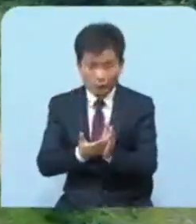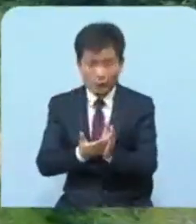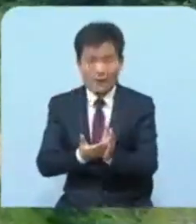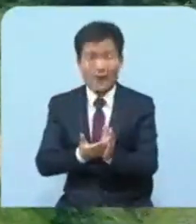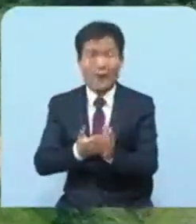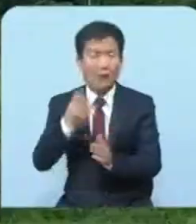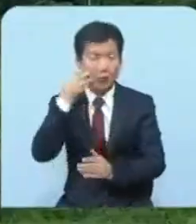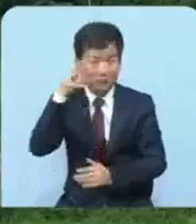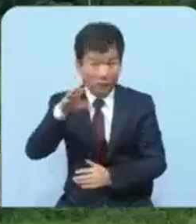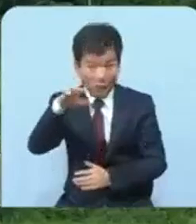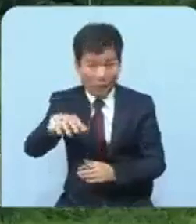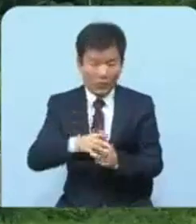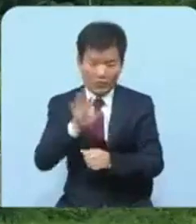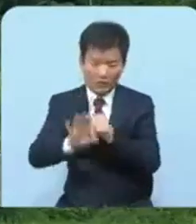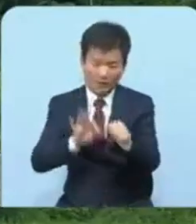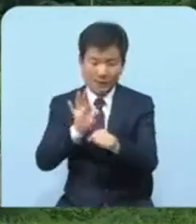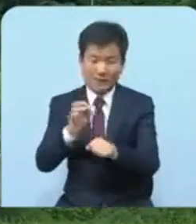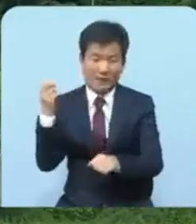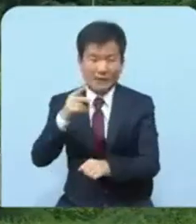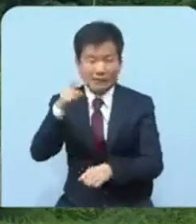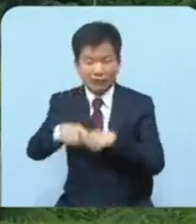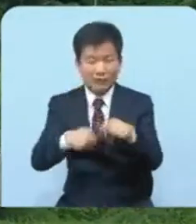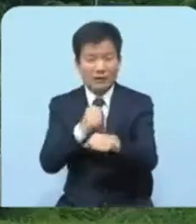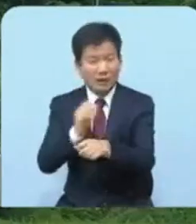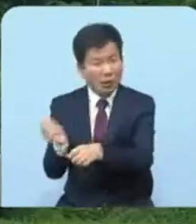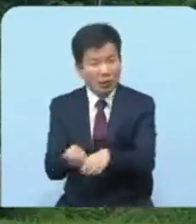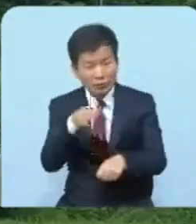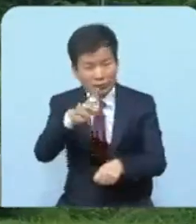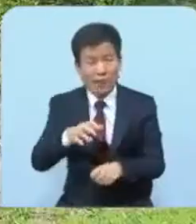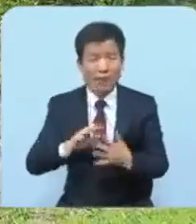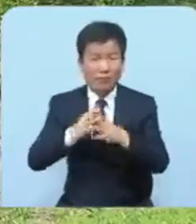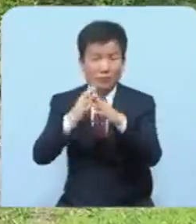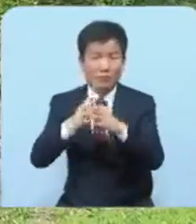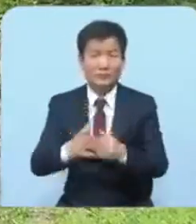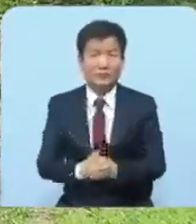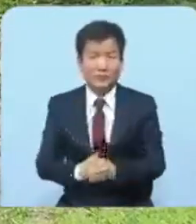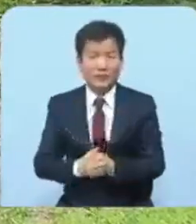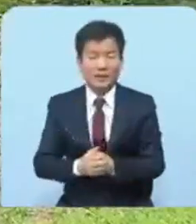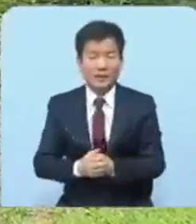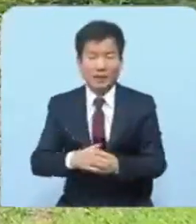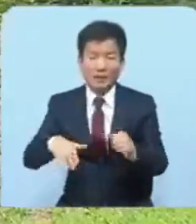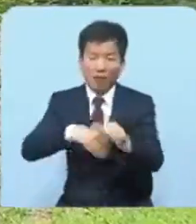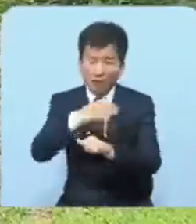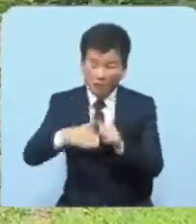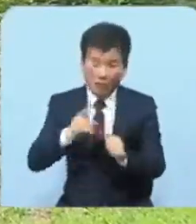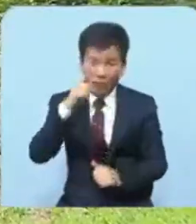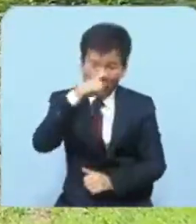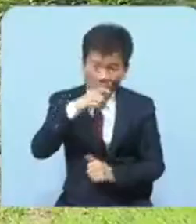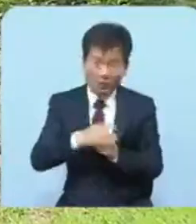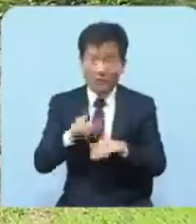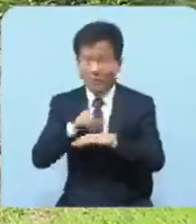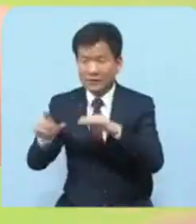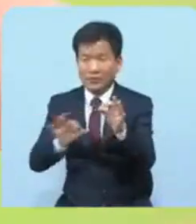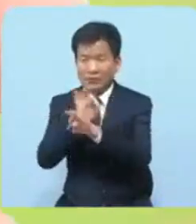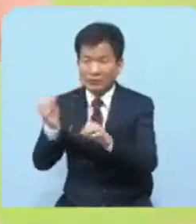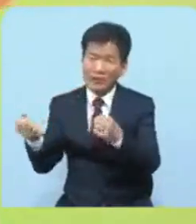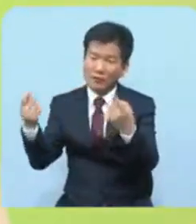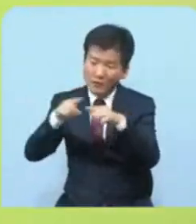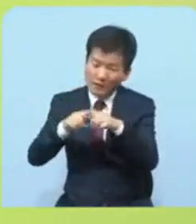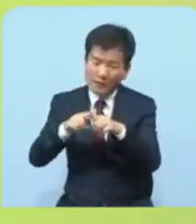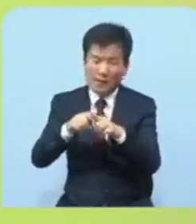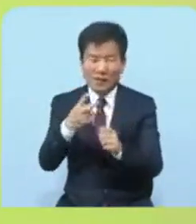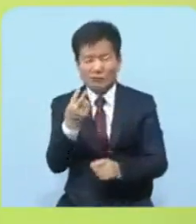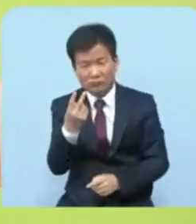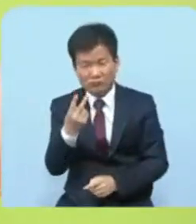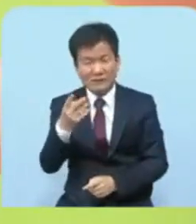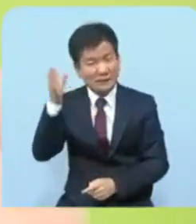어우러진 옥천에서 10년 만에 재추진되는 골프장 건설사업 환경회송과 지역경제 활성화를 두고